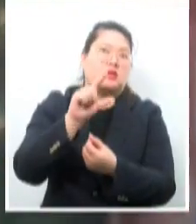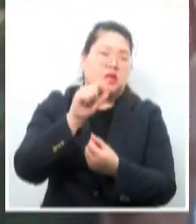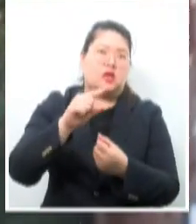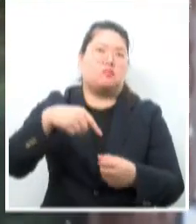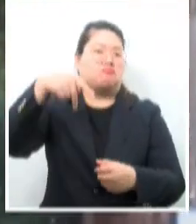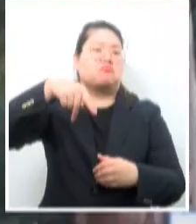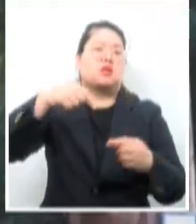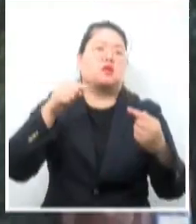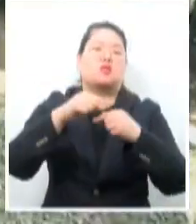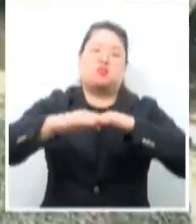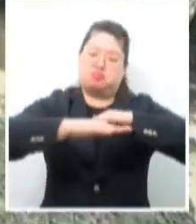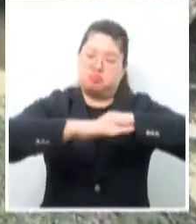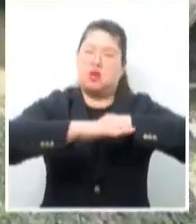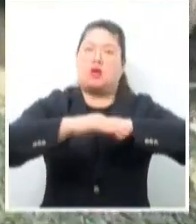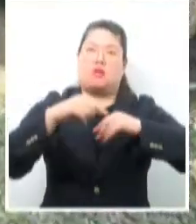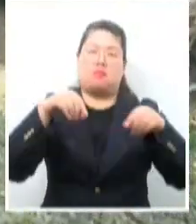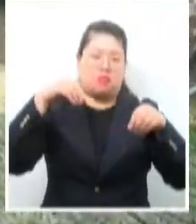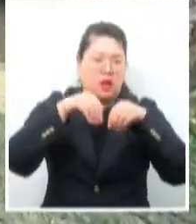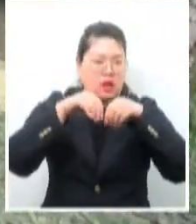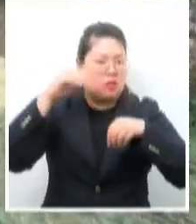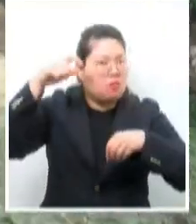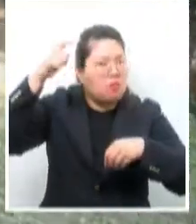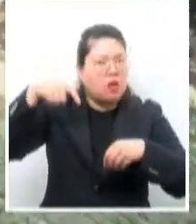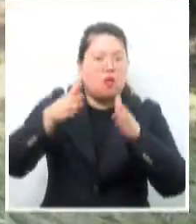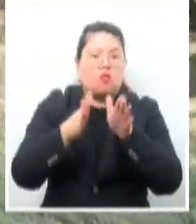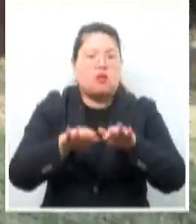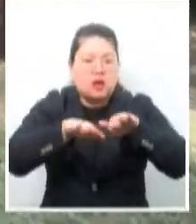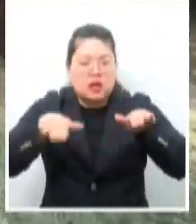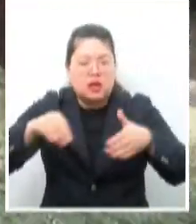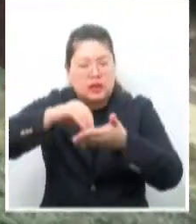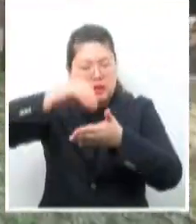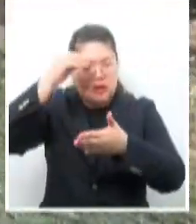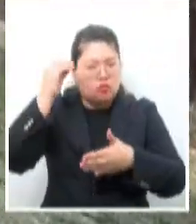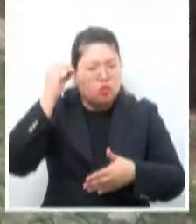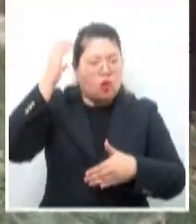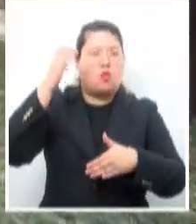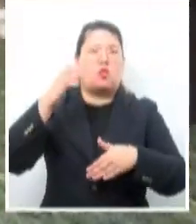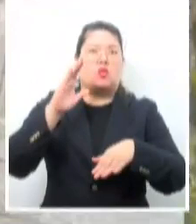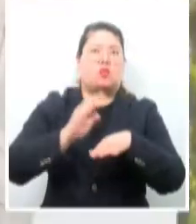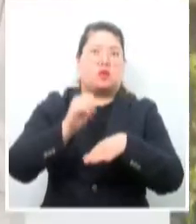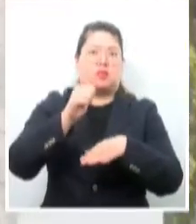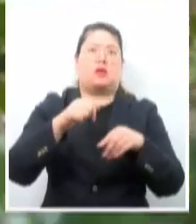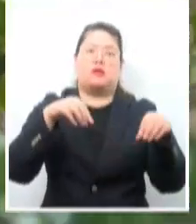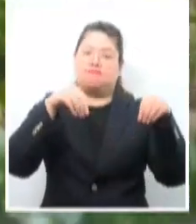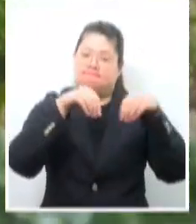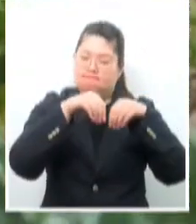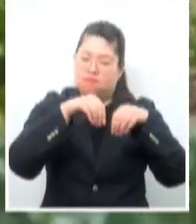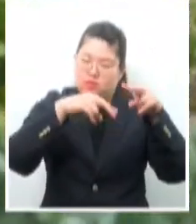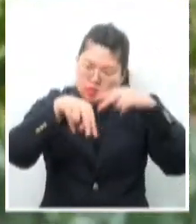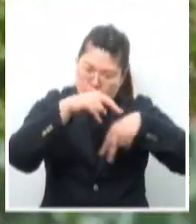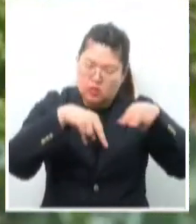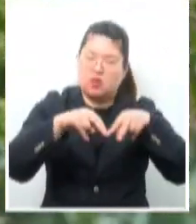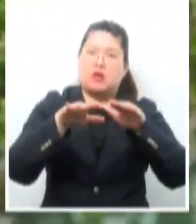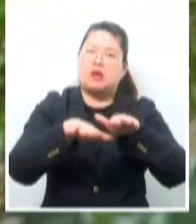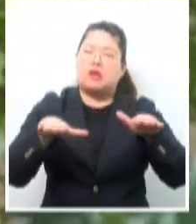นทำให้ผู้เรียนมีความรู้และทักษะที่สอดคล้องกับบริบทของพื้นที่ให้นักเรียนเกิด